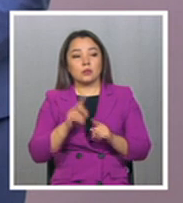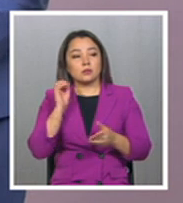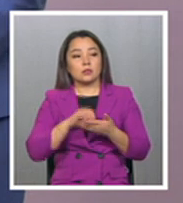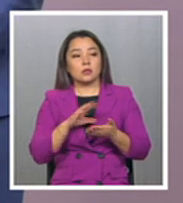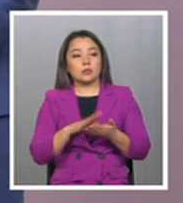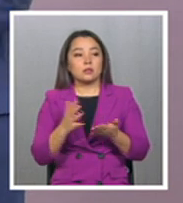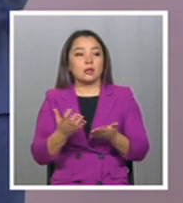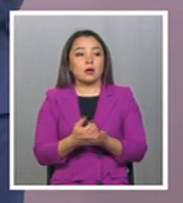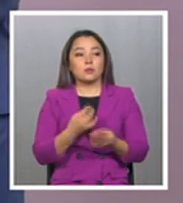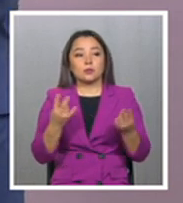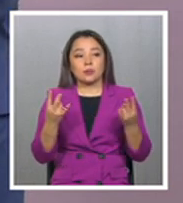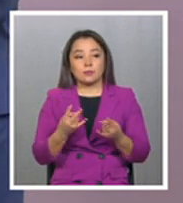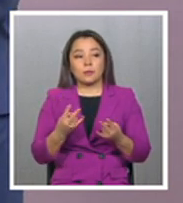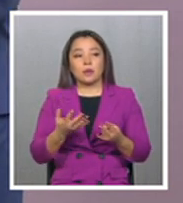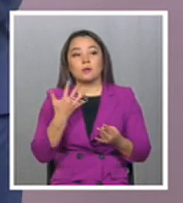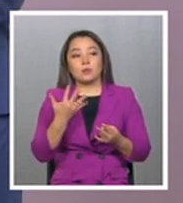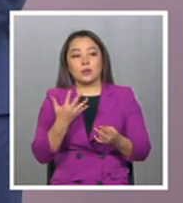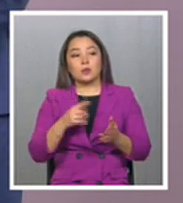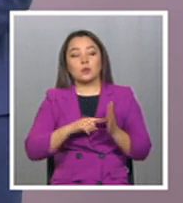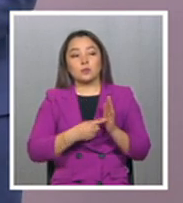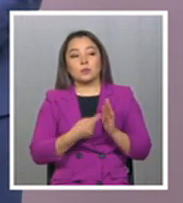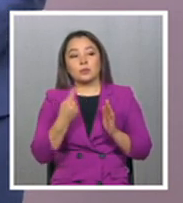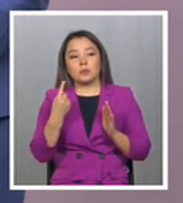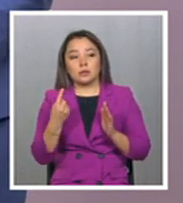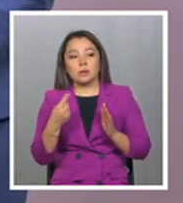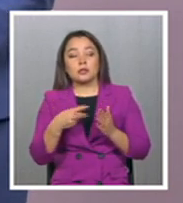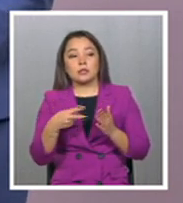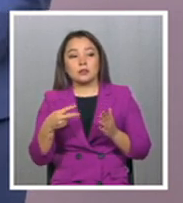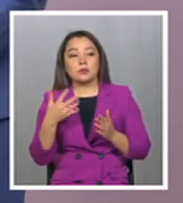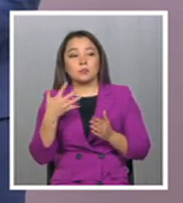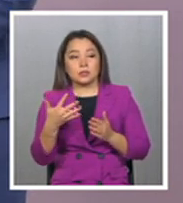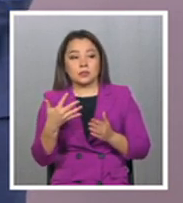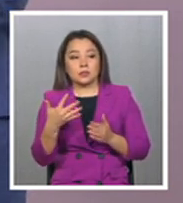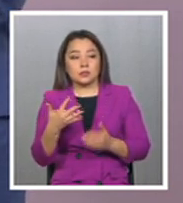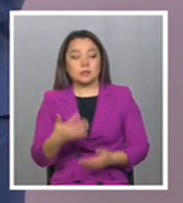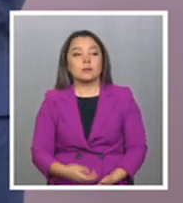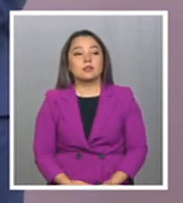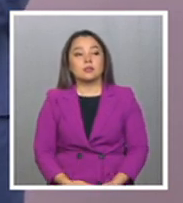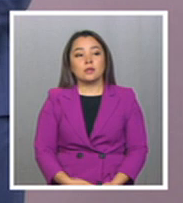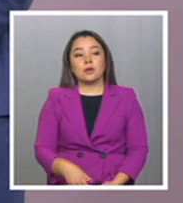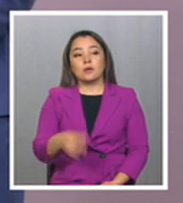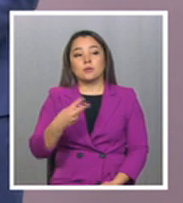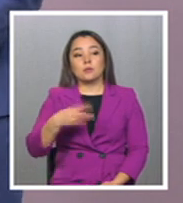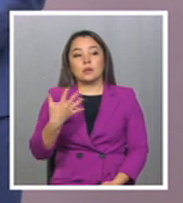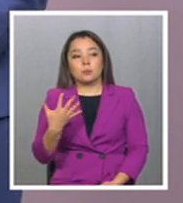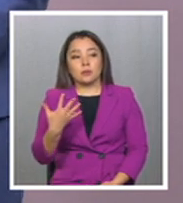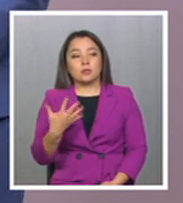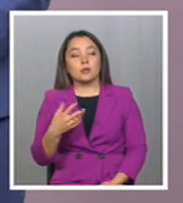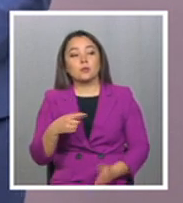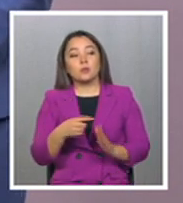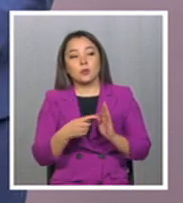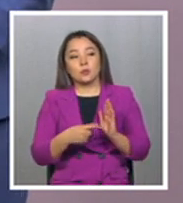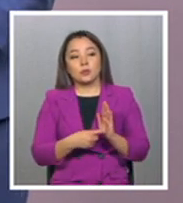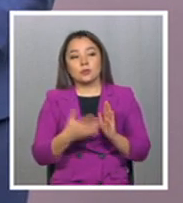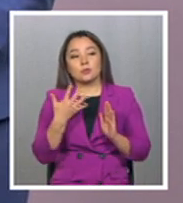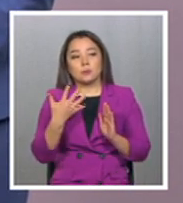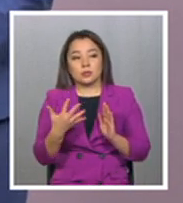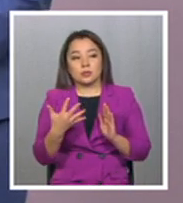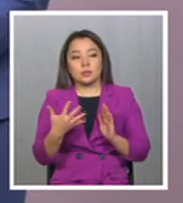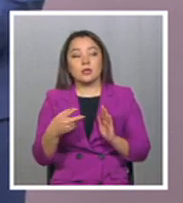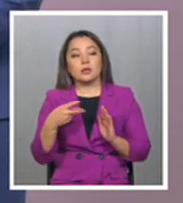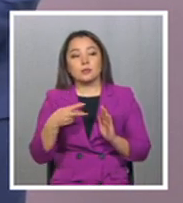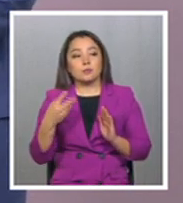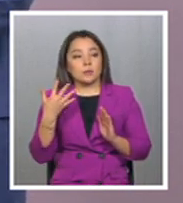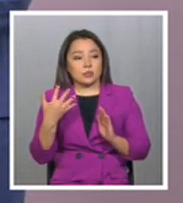алайық. 5 пен 1 сандарының көбейтіндісі 5-ке тең. 25 пен 5 сандарының бөліндісі